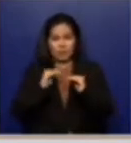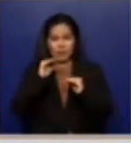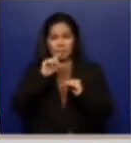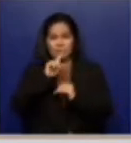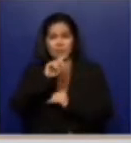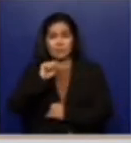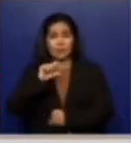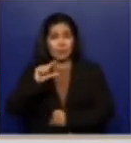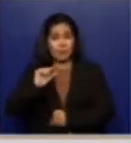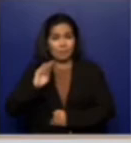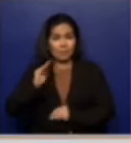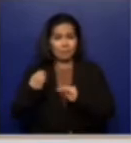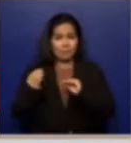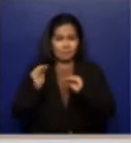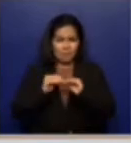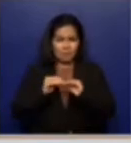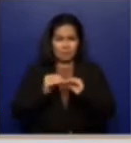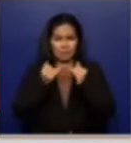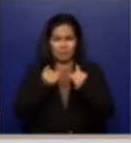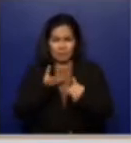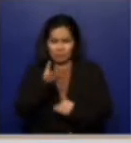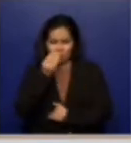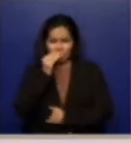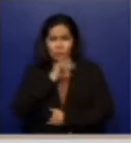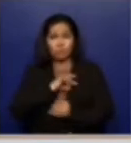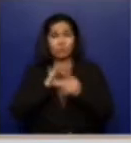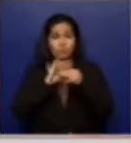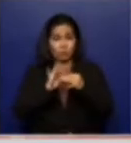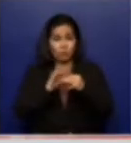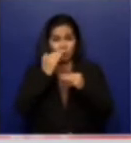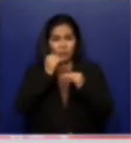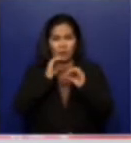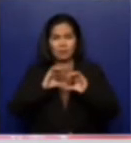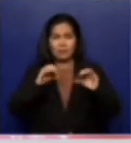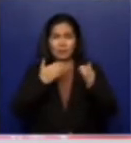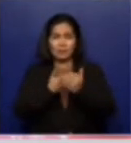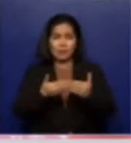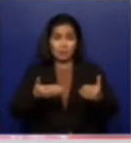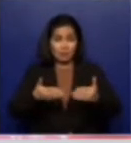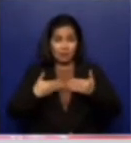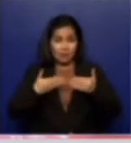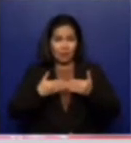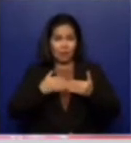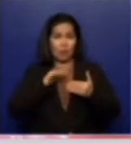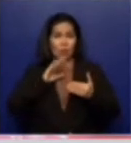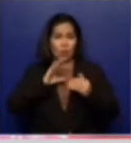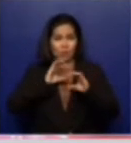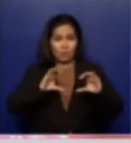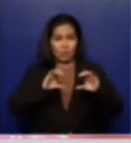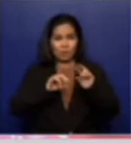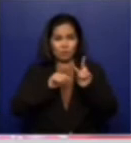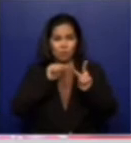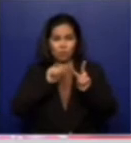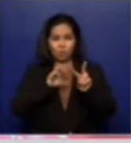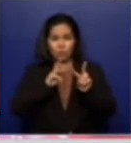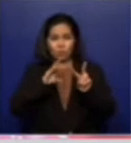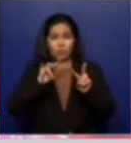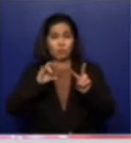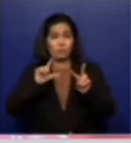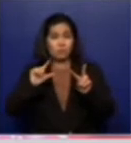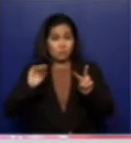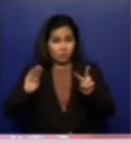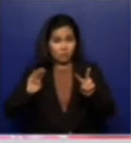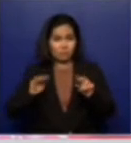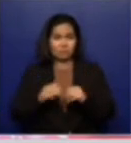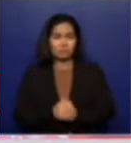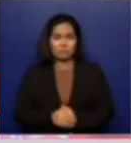งในวันนี้ก็คือว่ารัฐบาลนั้นได้ตั้งรายรับไว้ 2.67 ล้านบาทถ